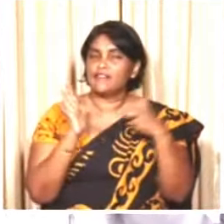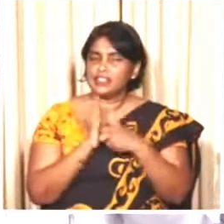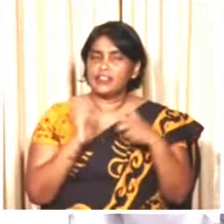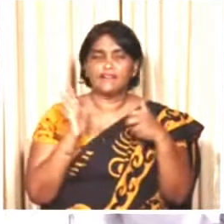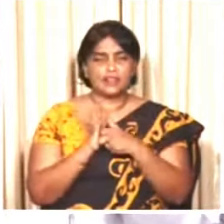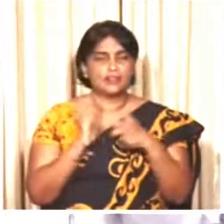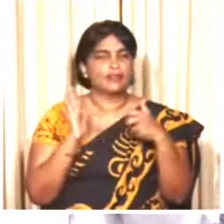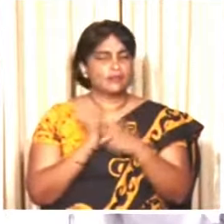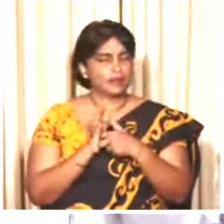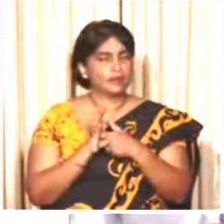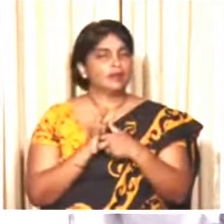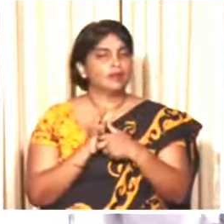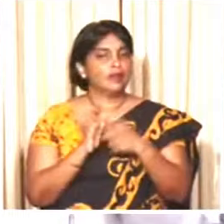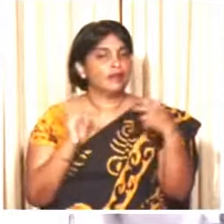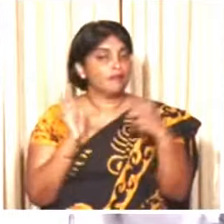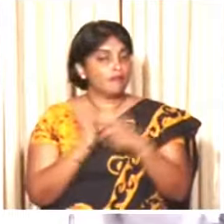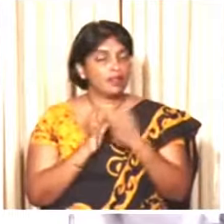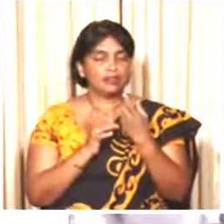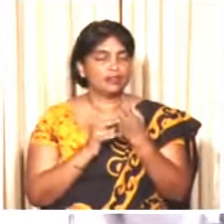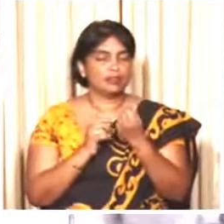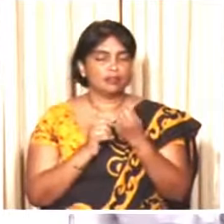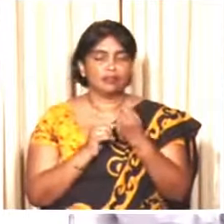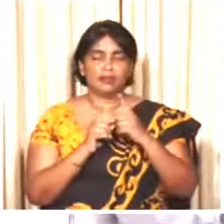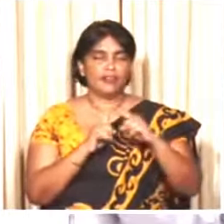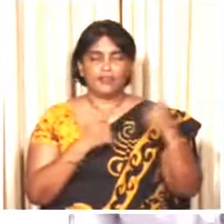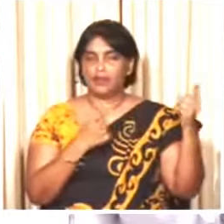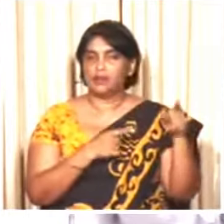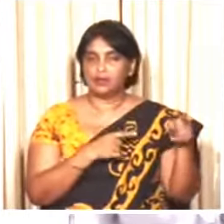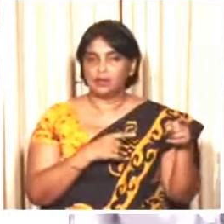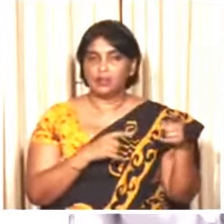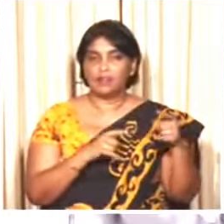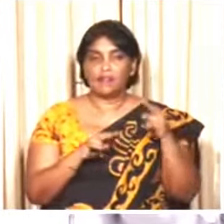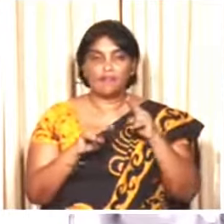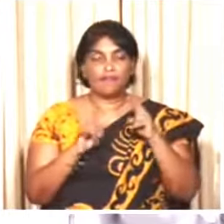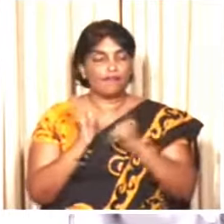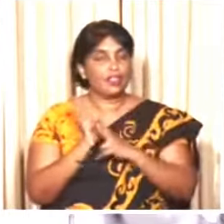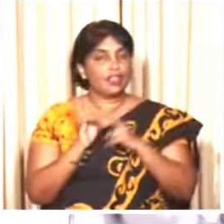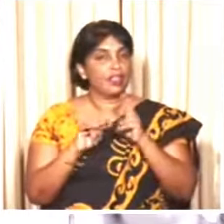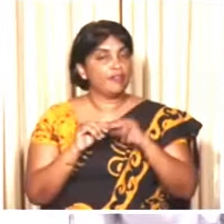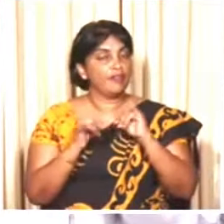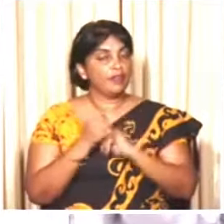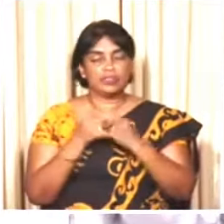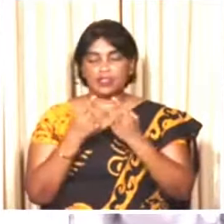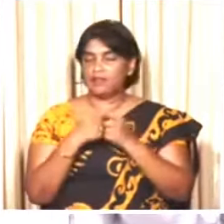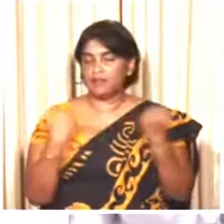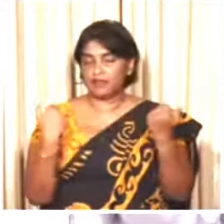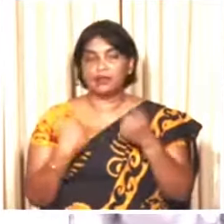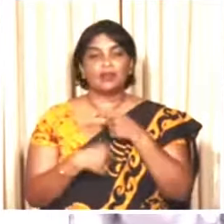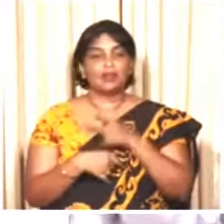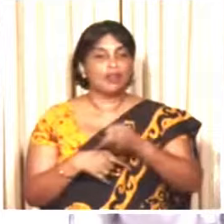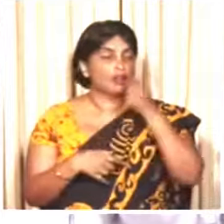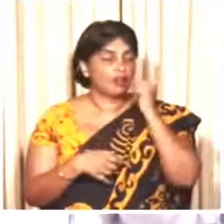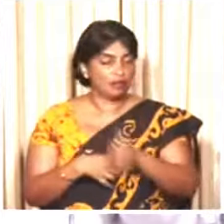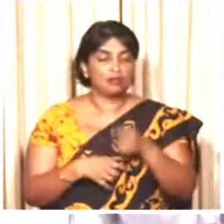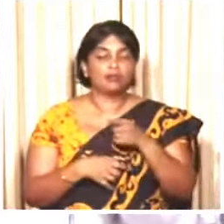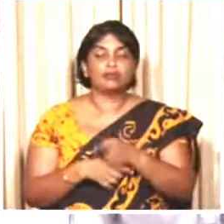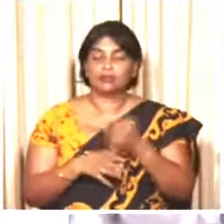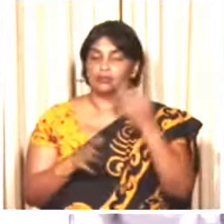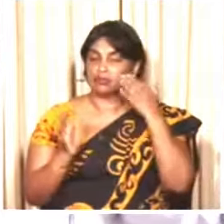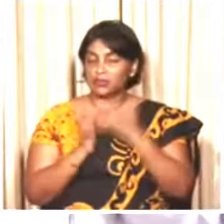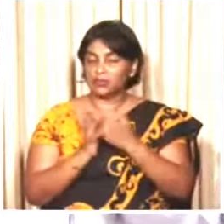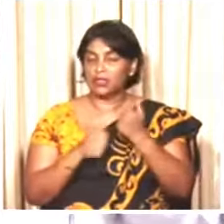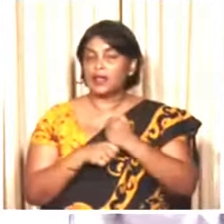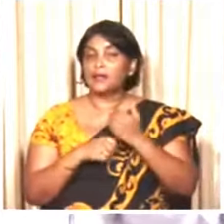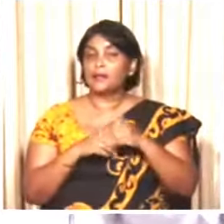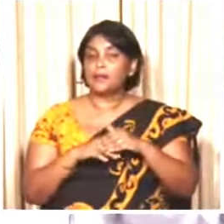එතකොට වීසා ගාස්තු වෙනයි කරු නියෝජ්‍ය කතාවට ඇතුළු VFS එක වෙනයි මේ අනුමත කෙරුවා කියන